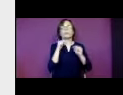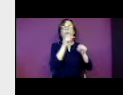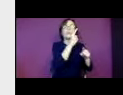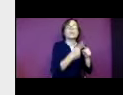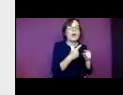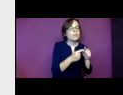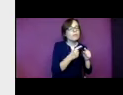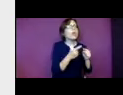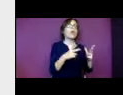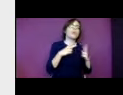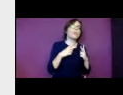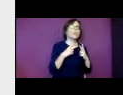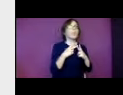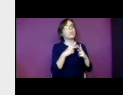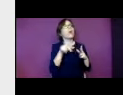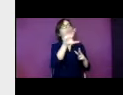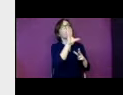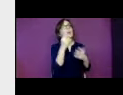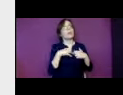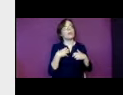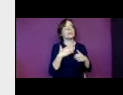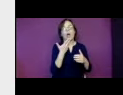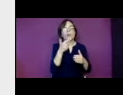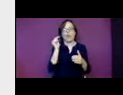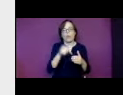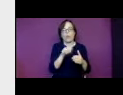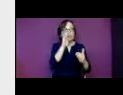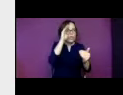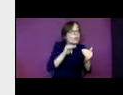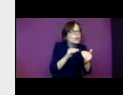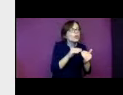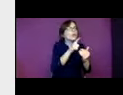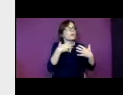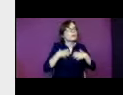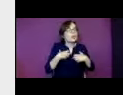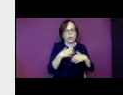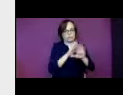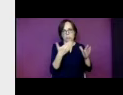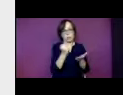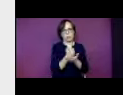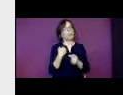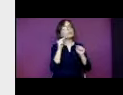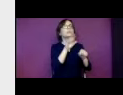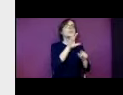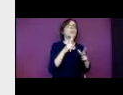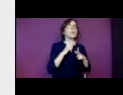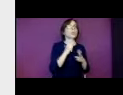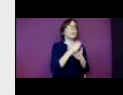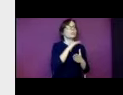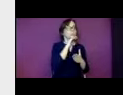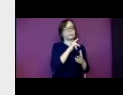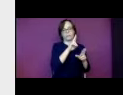niekoniecznie być związani, zmuszeni do dostosowania się do warunków, które dyktuje nam to środowisko. A z drugiej strony mamy postępującą